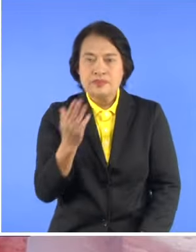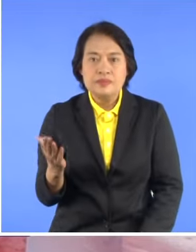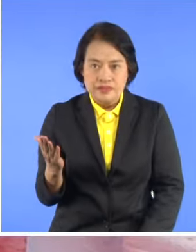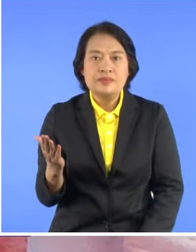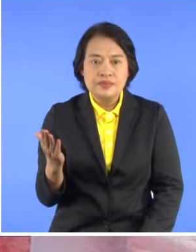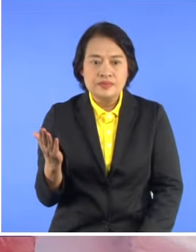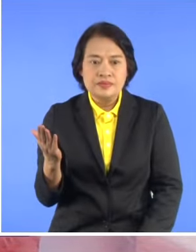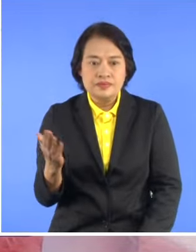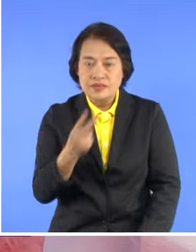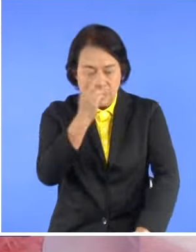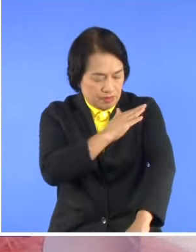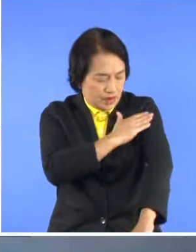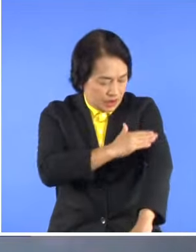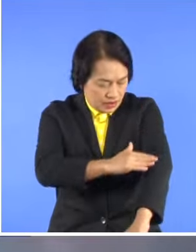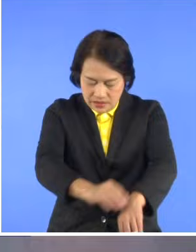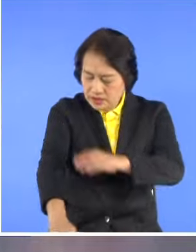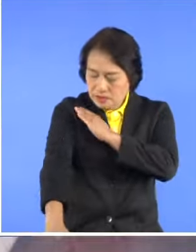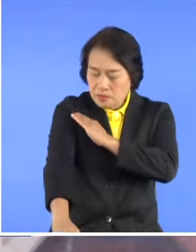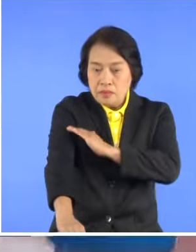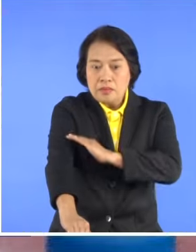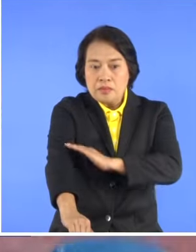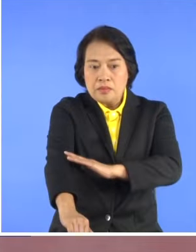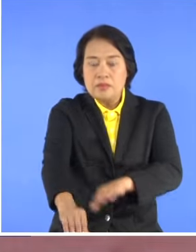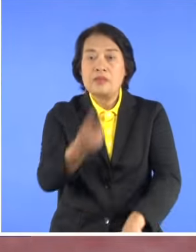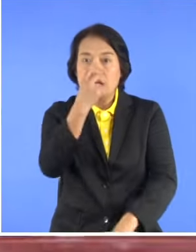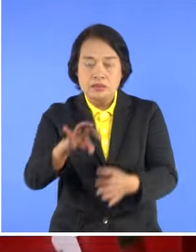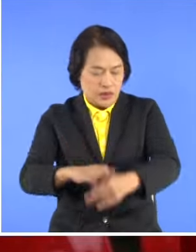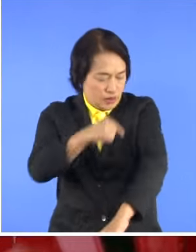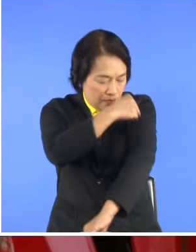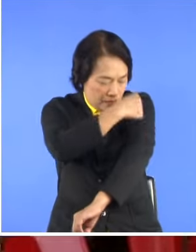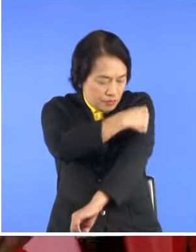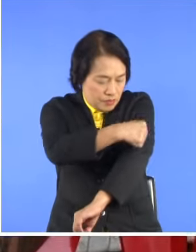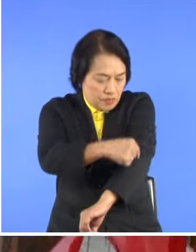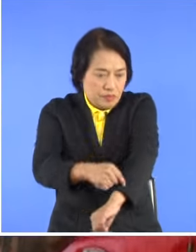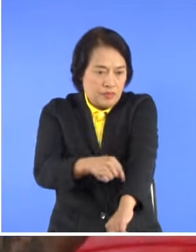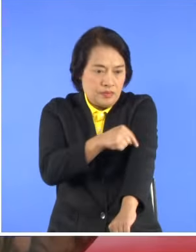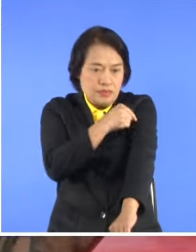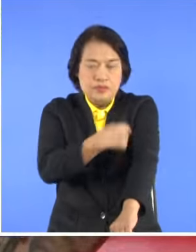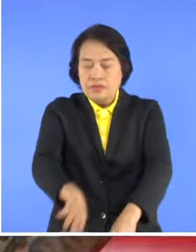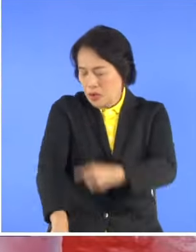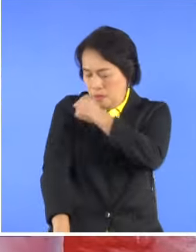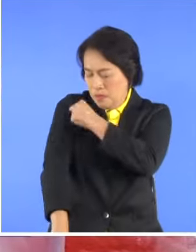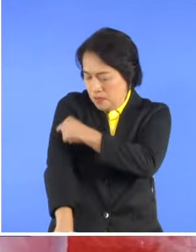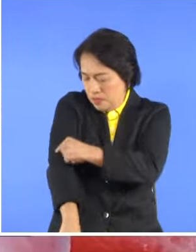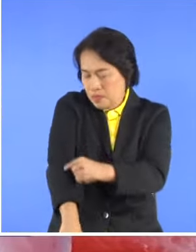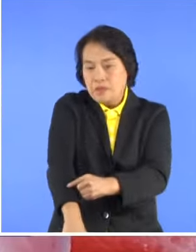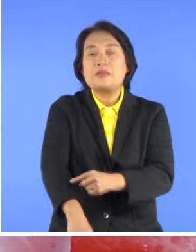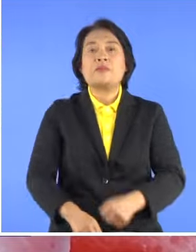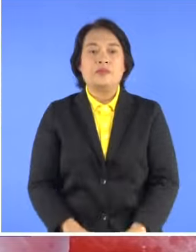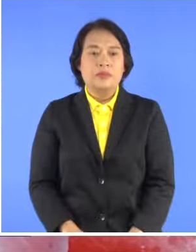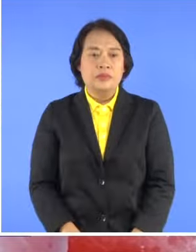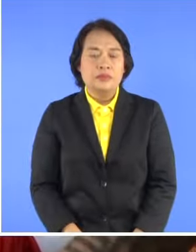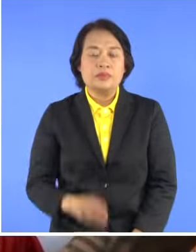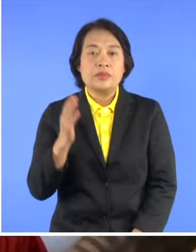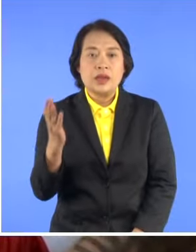ศิราชดิอปึ๊ดเลยทั้ง 2แขนเลยคือศักเเรียกว่าศักเนี่ยเค้าเรียกว่ายันตวอย่างงั้นเถอะอาจารย์ศรีหราชเบอกว่าการ